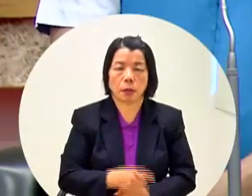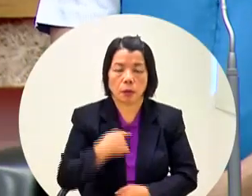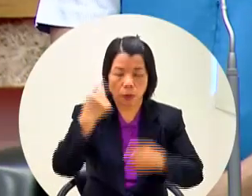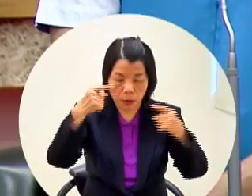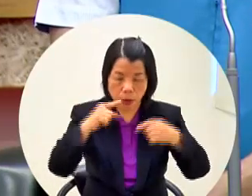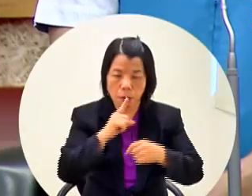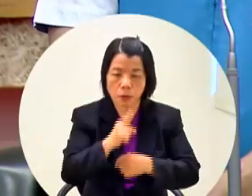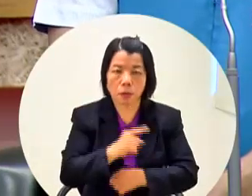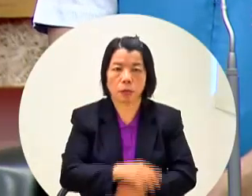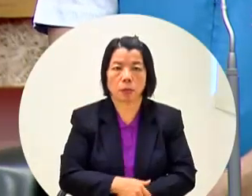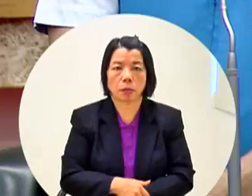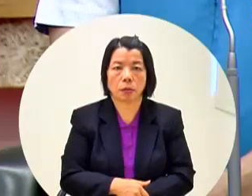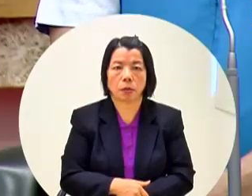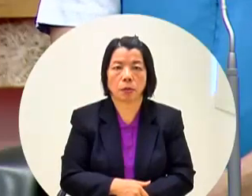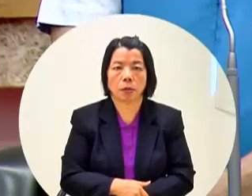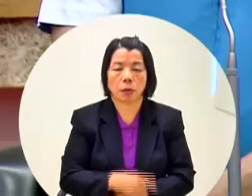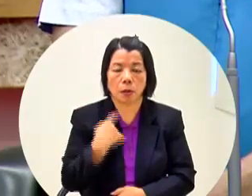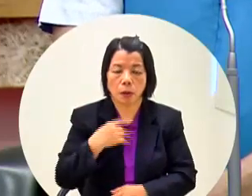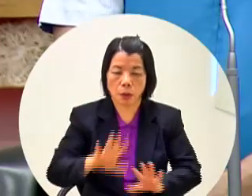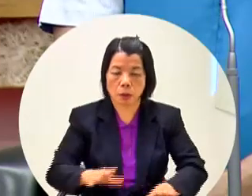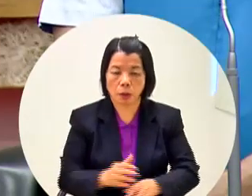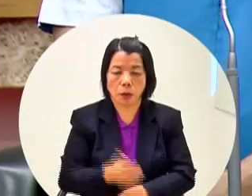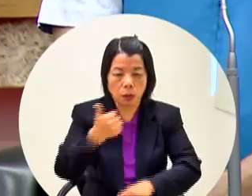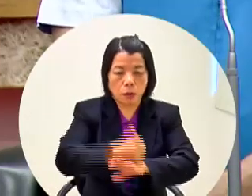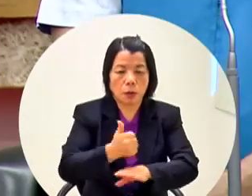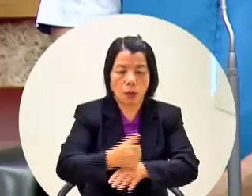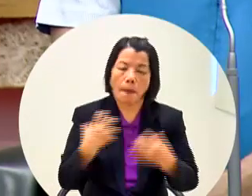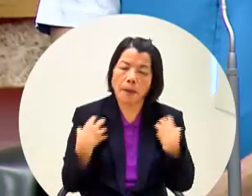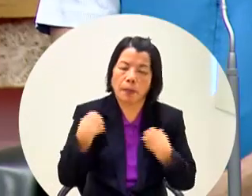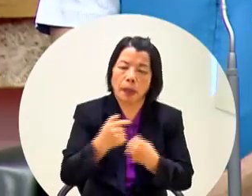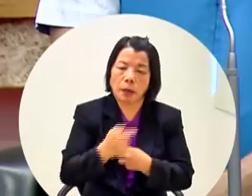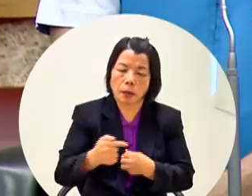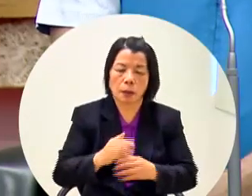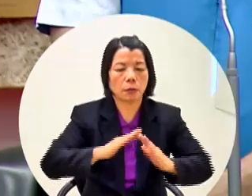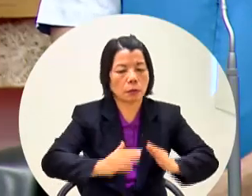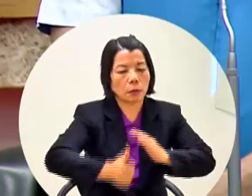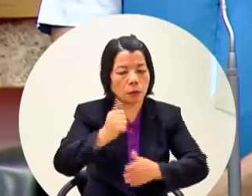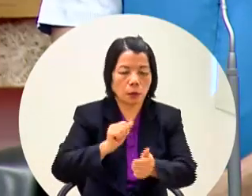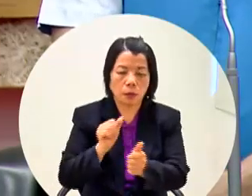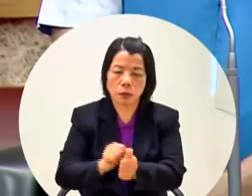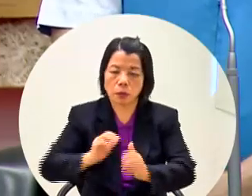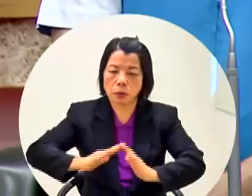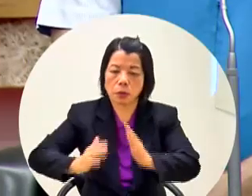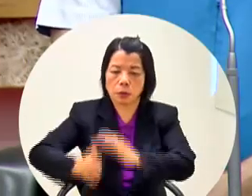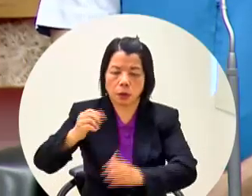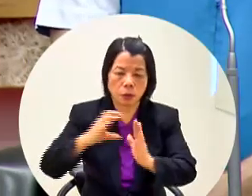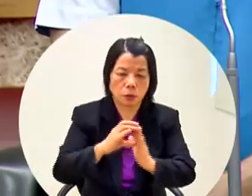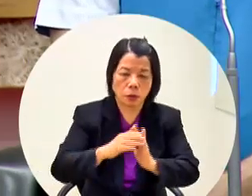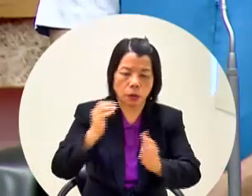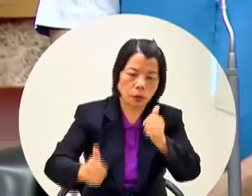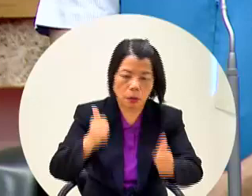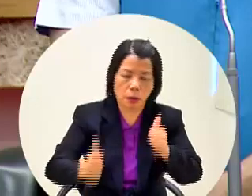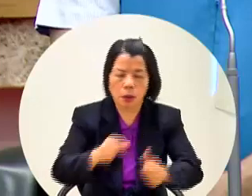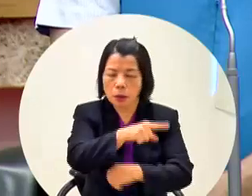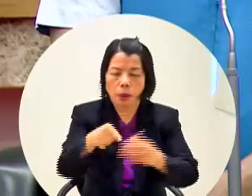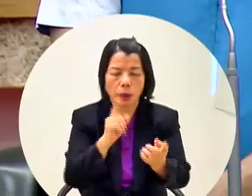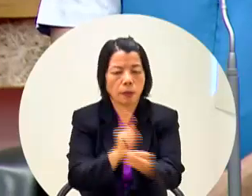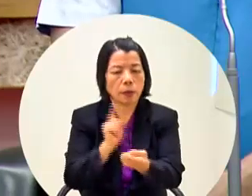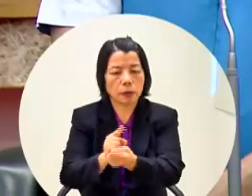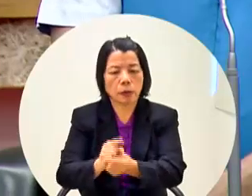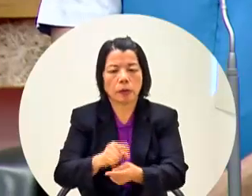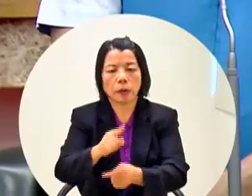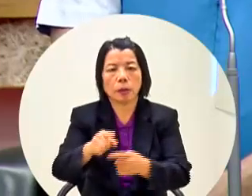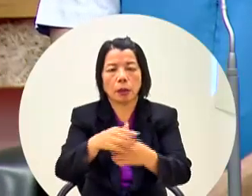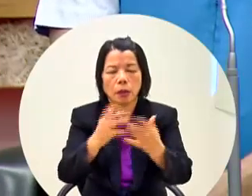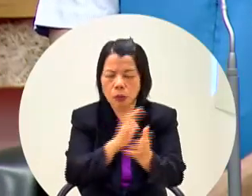讲当政的人做不赢的呀，不管是市长、副市长、局长，每天要面对很多琐琐碎碎的事情，民意代表的